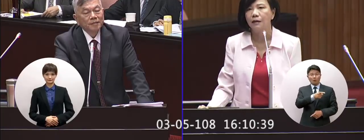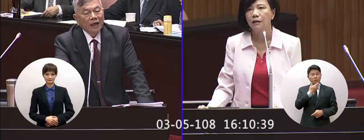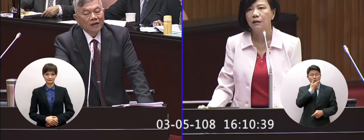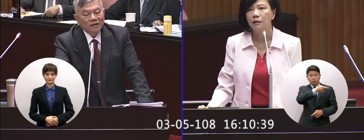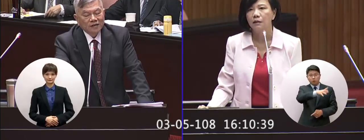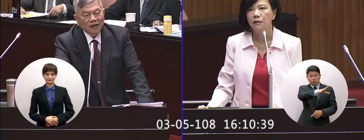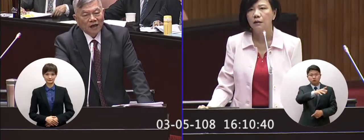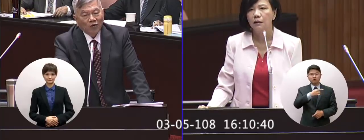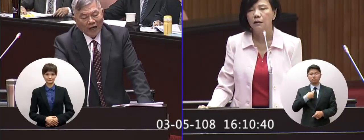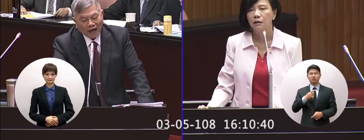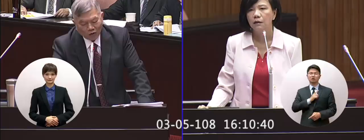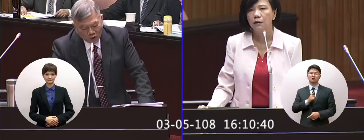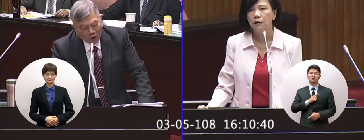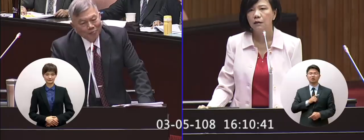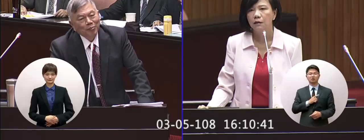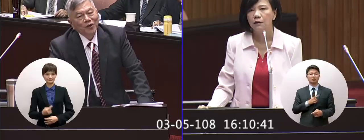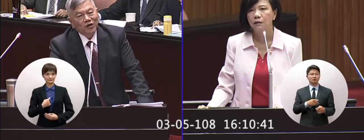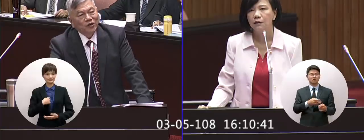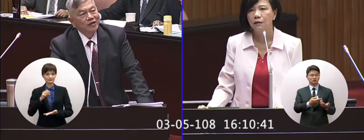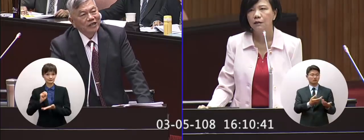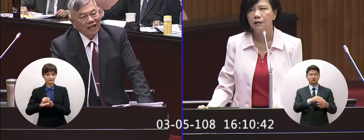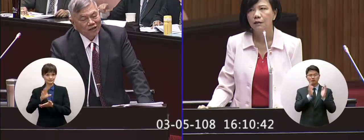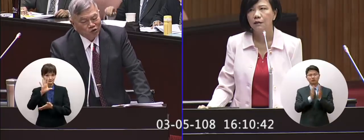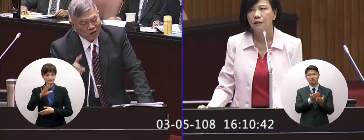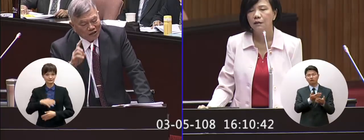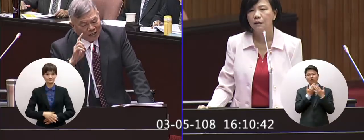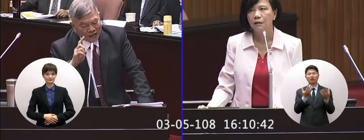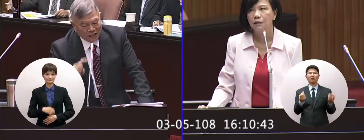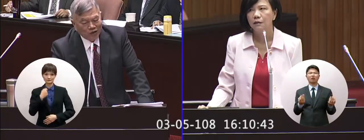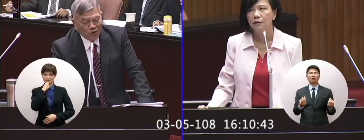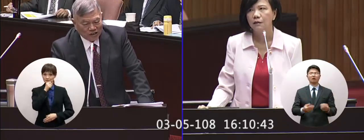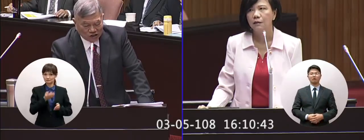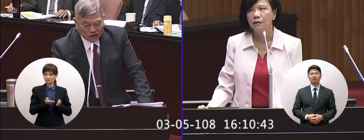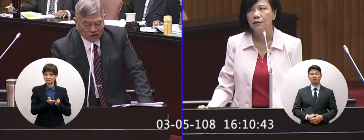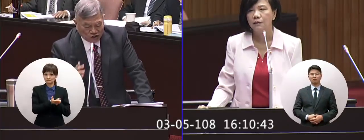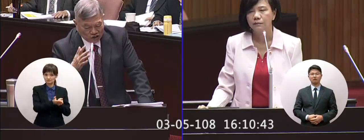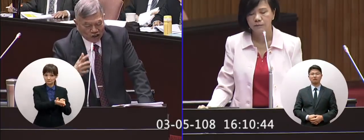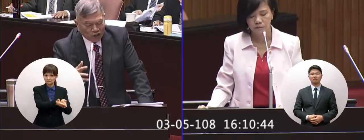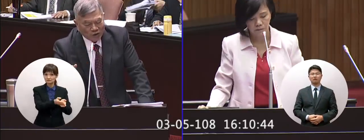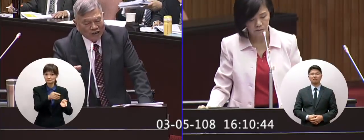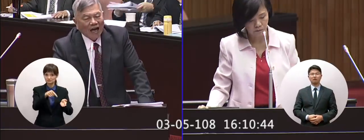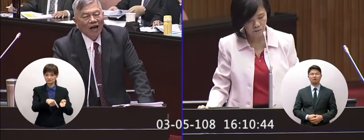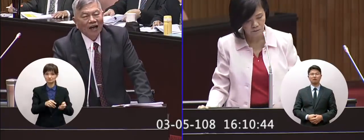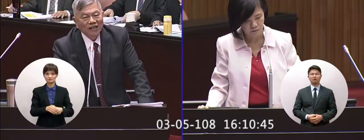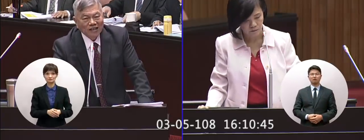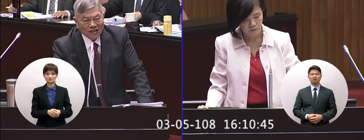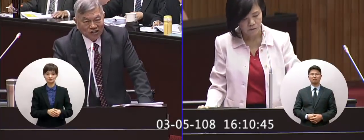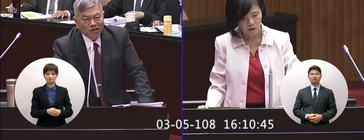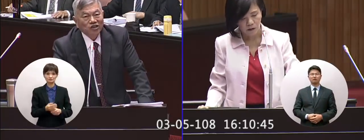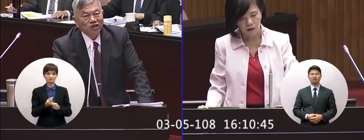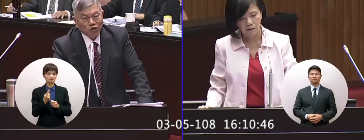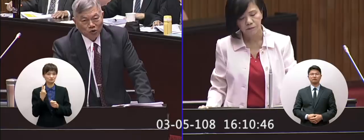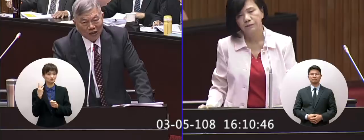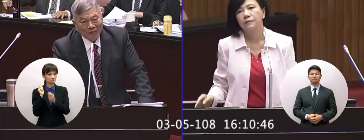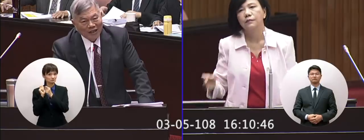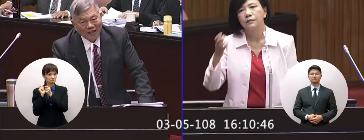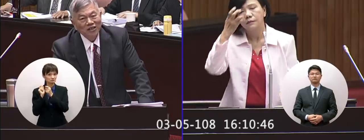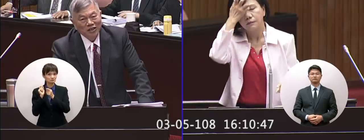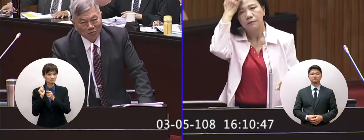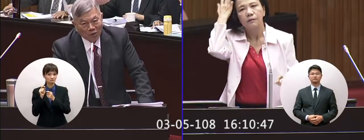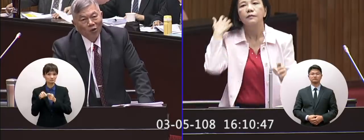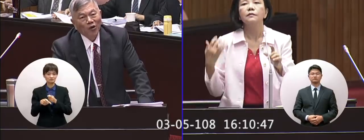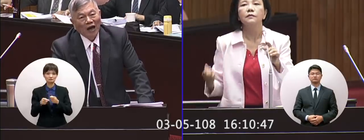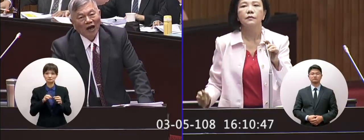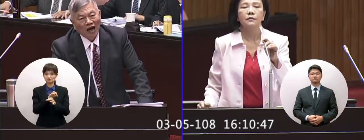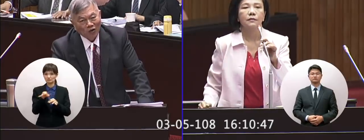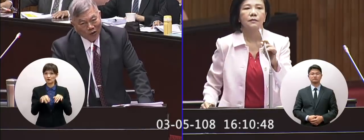啦。 这我来甲委员报告，台船因为前那几年啊， 做专业的